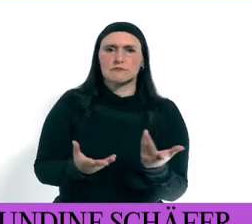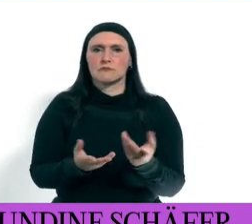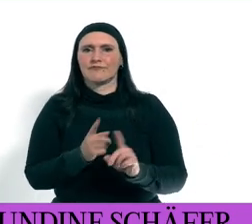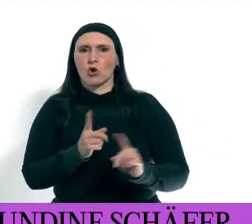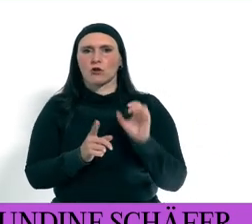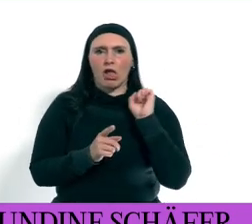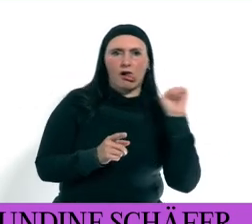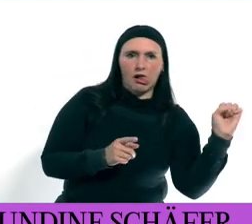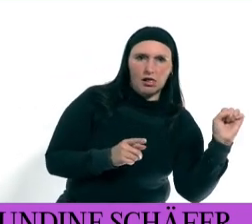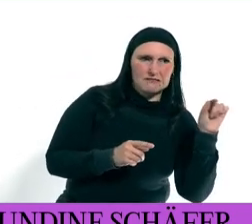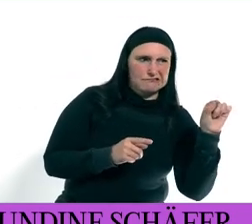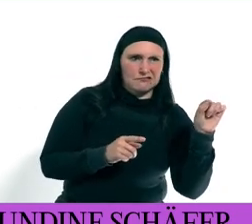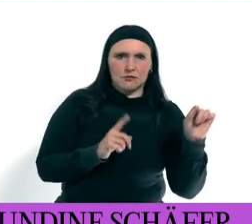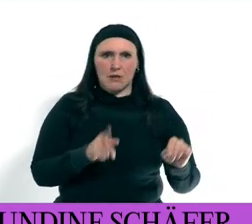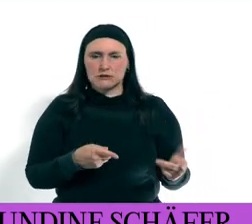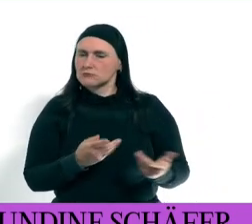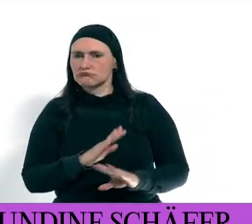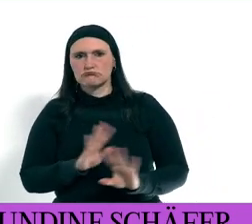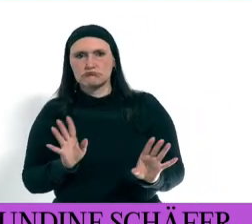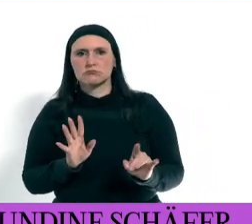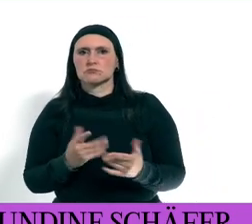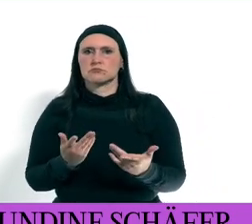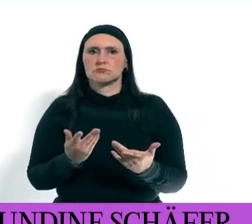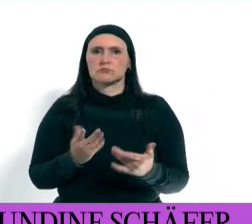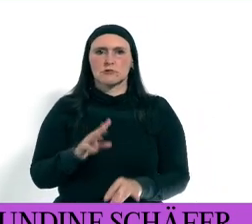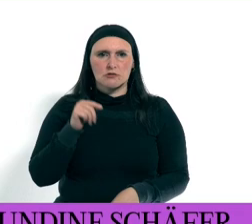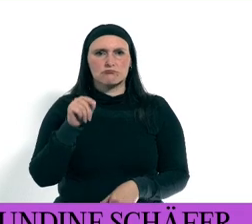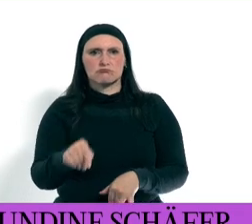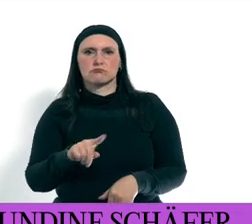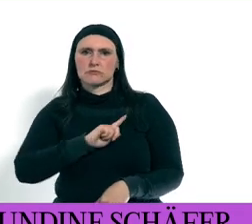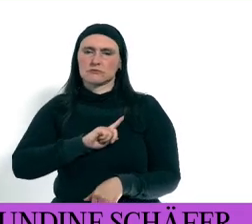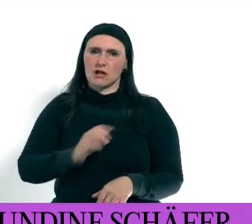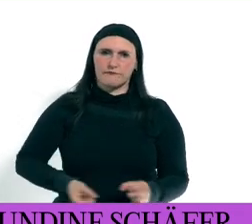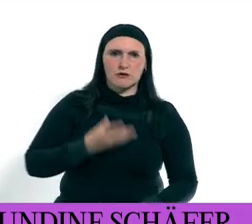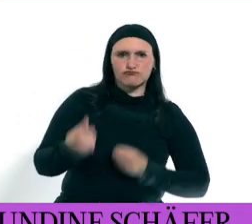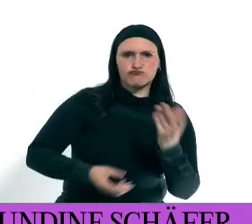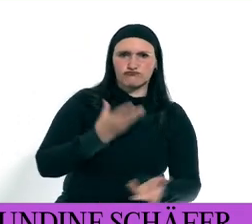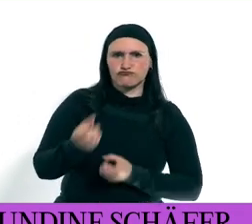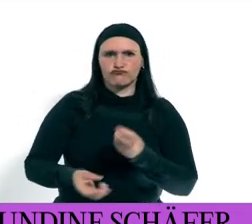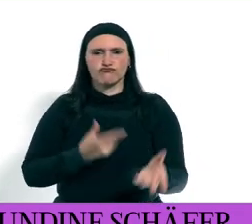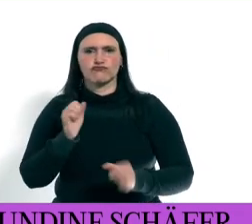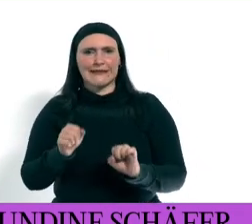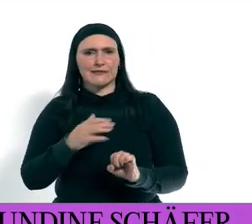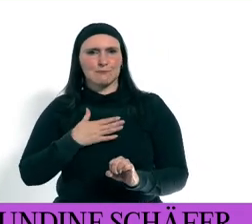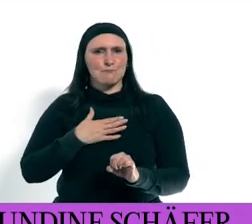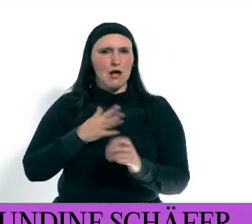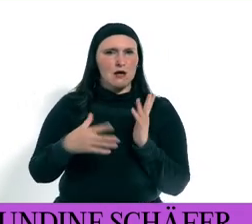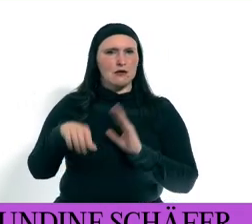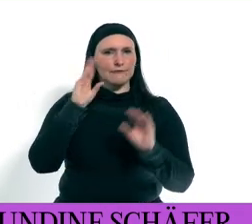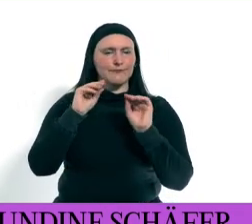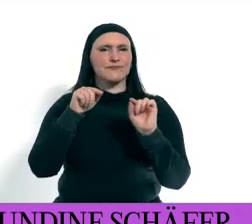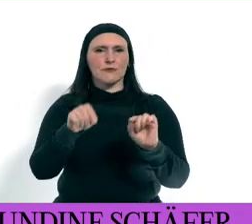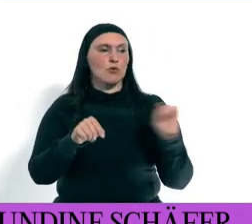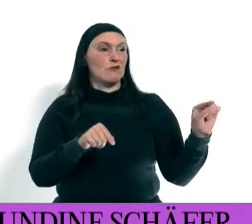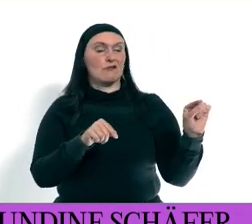uns, die nicht zuletzt auch in dieser Unabhängigkeit liegt, denn damit sind wir frei von